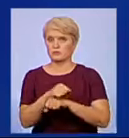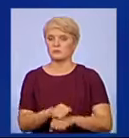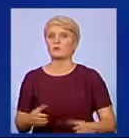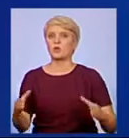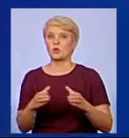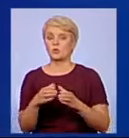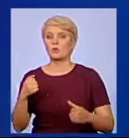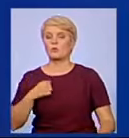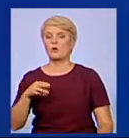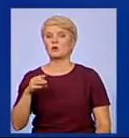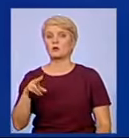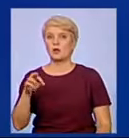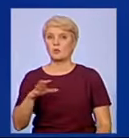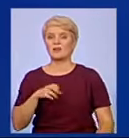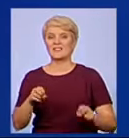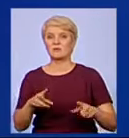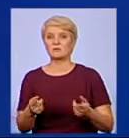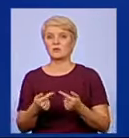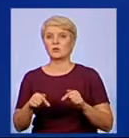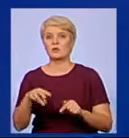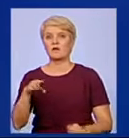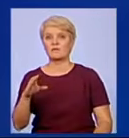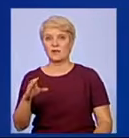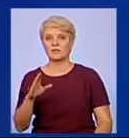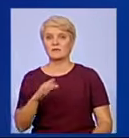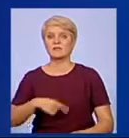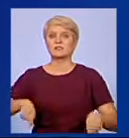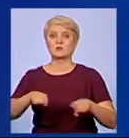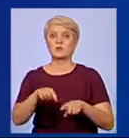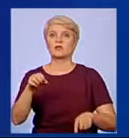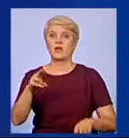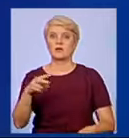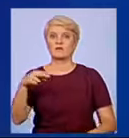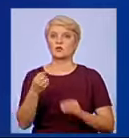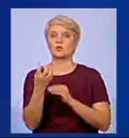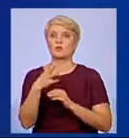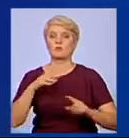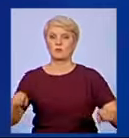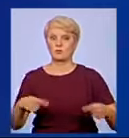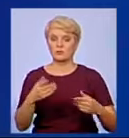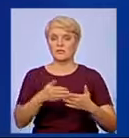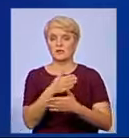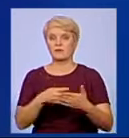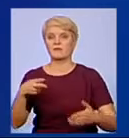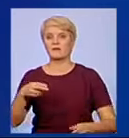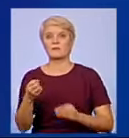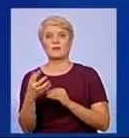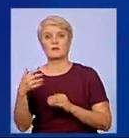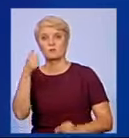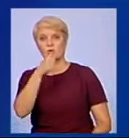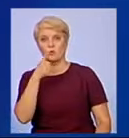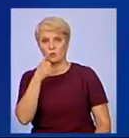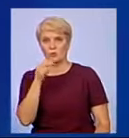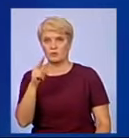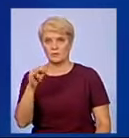«Торнадо» була спецпідрозділом МВС у зоні АТО. Створили її у вересні 2014-го, розформували у червні 2015 року. Тоді